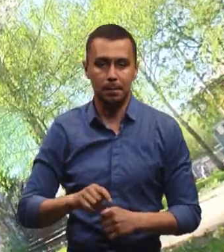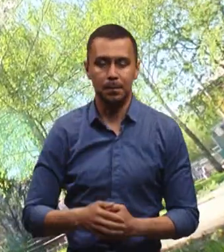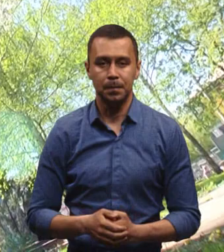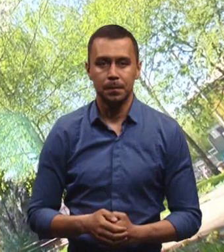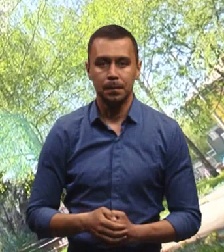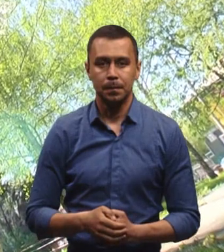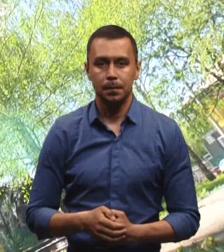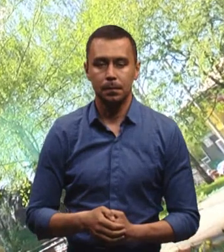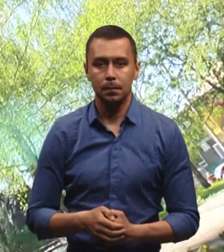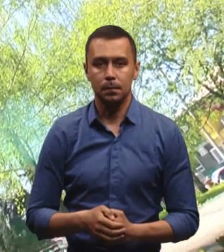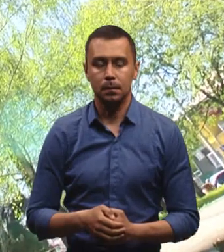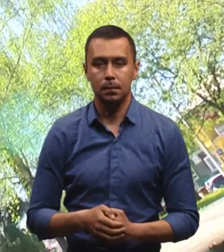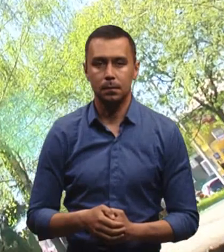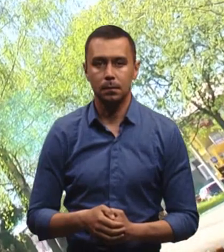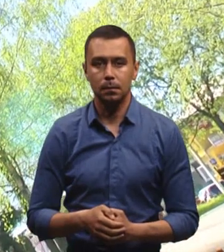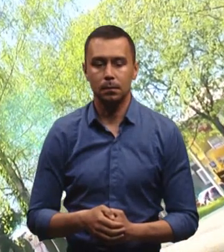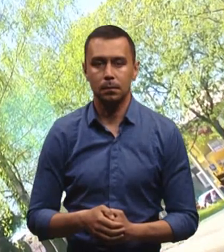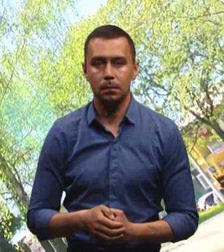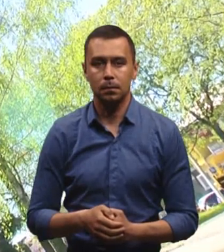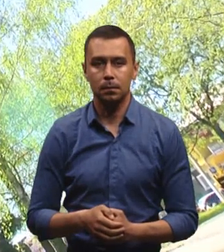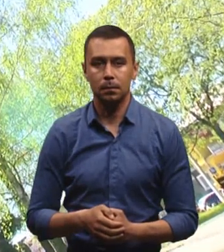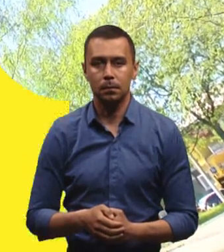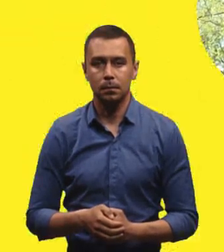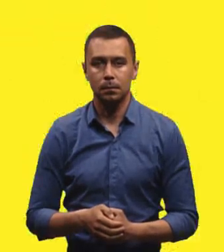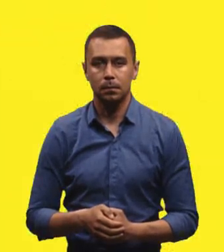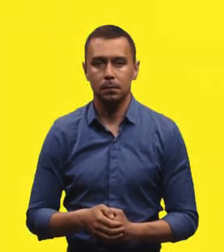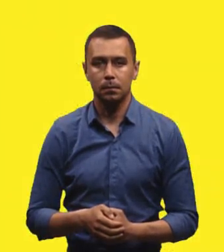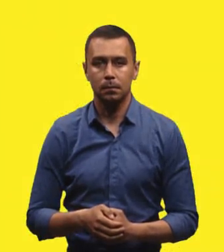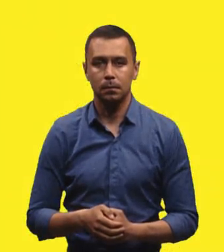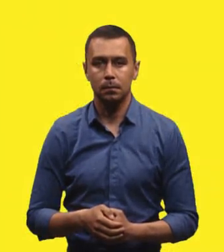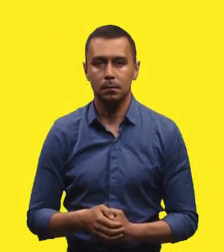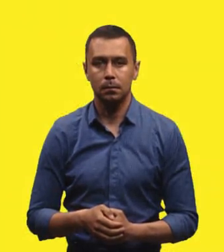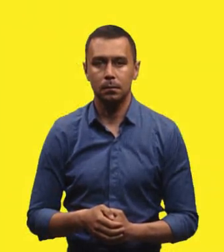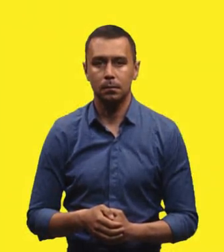Мельник, Дем'ян Цегольник, Суспільне новини, Хмельниччина.